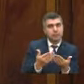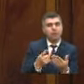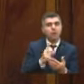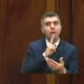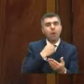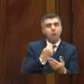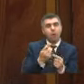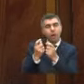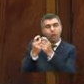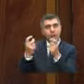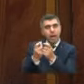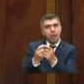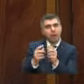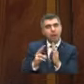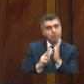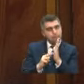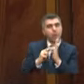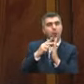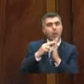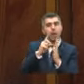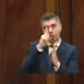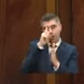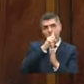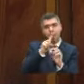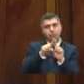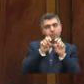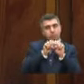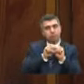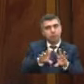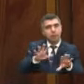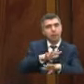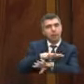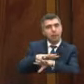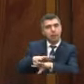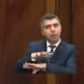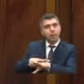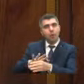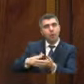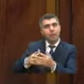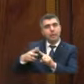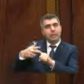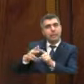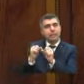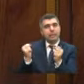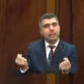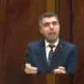تدريجيا، ولكن إن شاء الله غادي في هذا المجال التنزيل الجهوي لمخطط تسريع التنمية الصناعية، وغادي يعطي